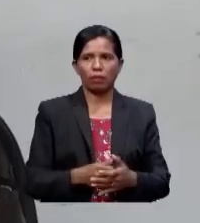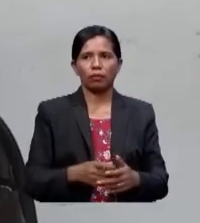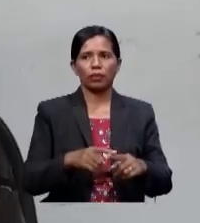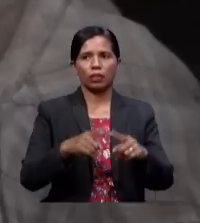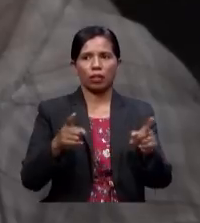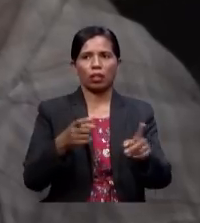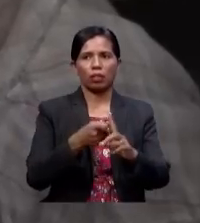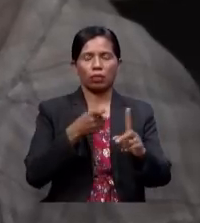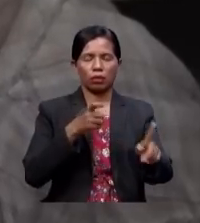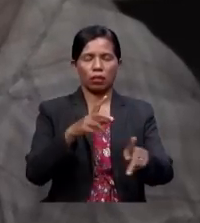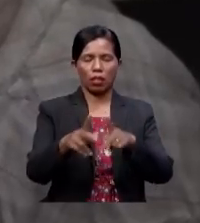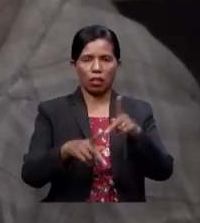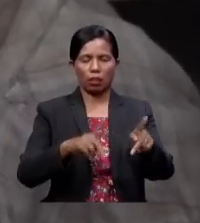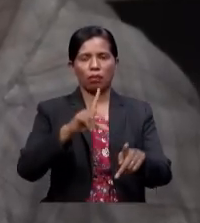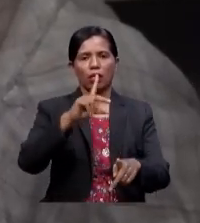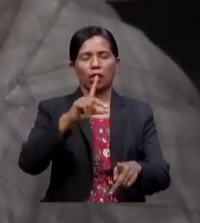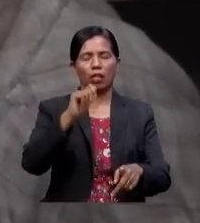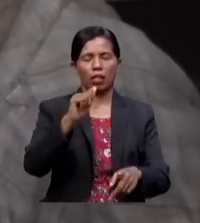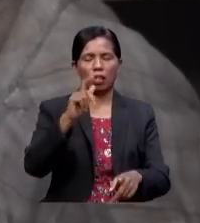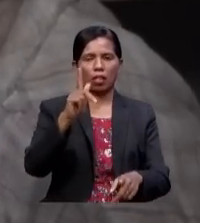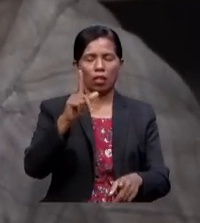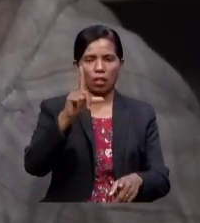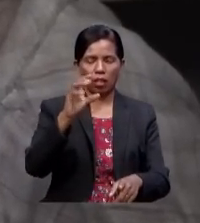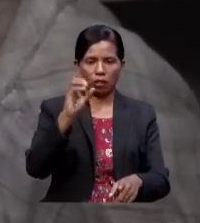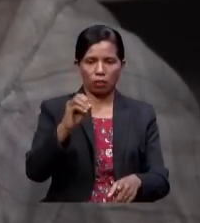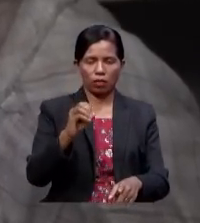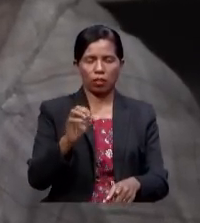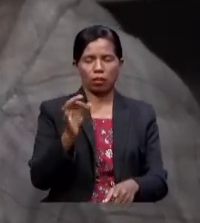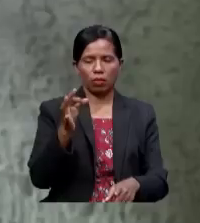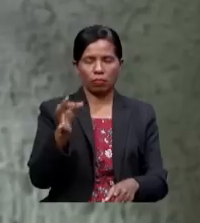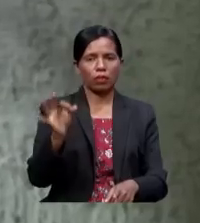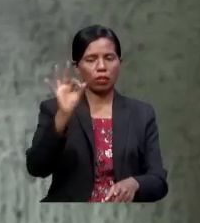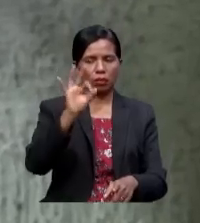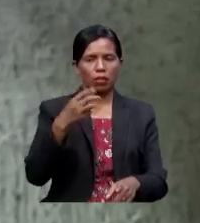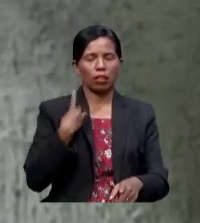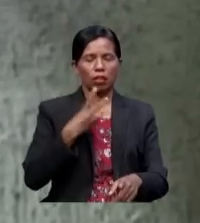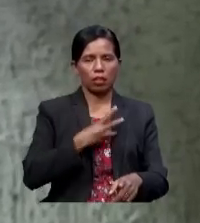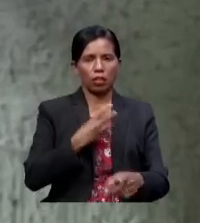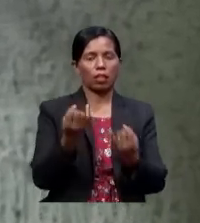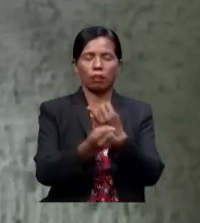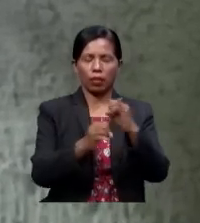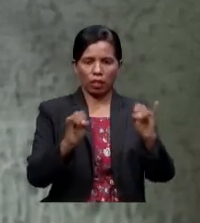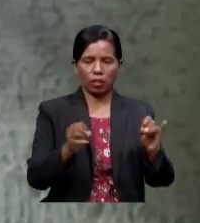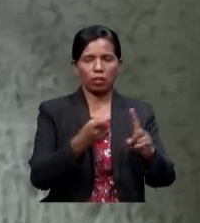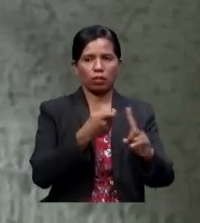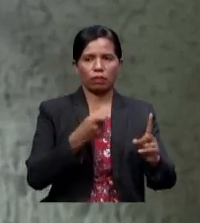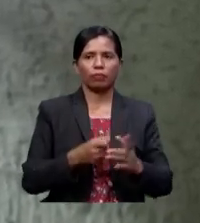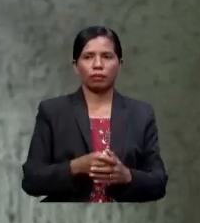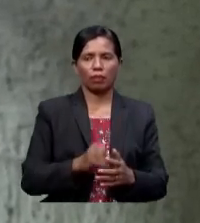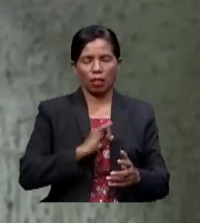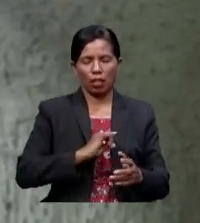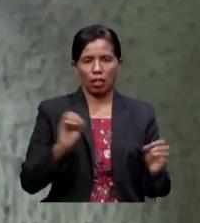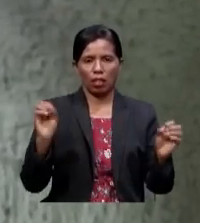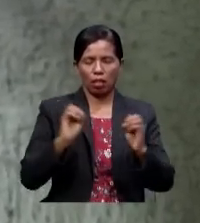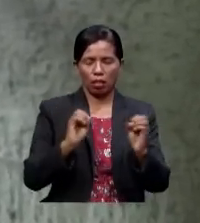origin lolos ema lakluan. Oh, ide setentai nobi kuando ita rende tung sailaran. Tambah durante ni hamus